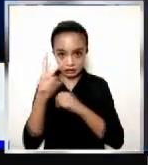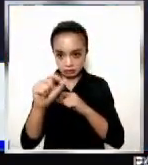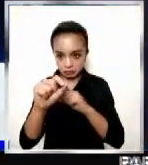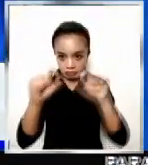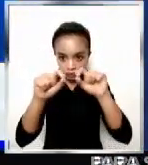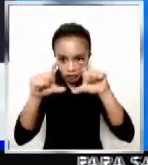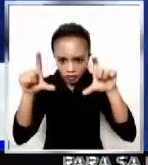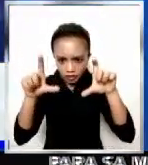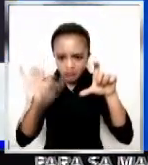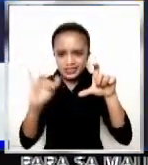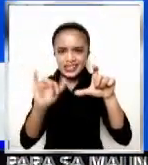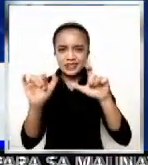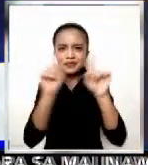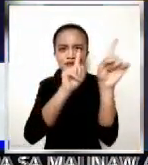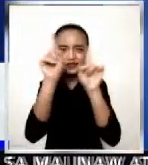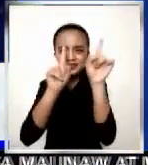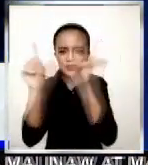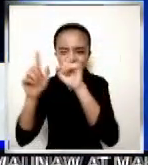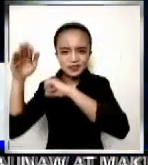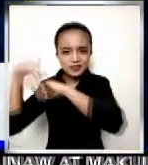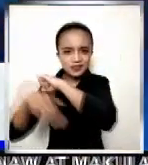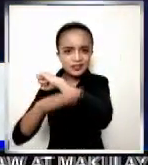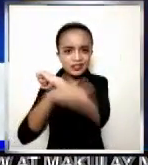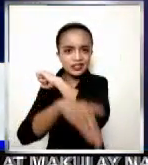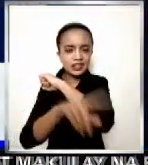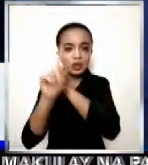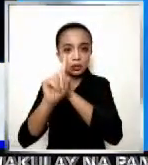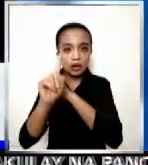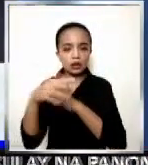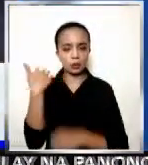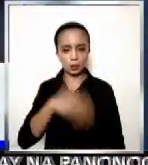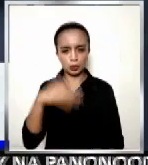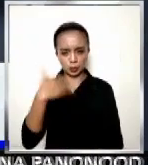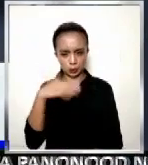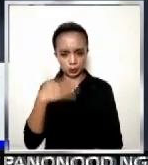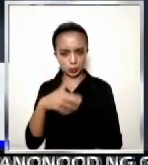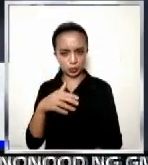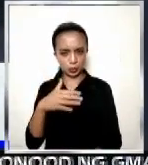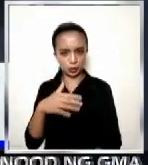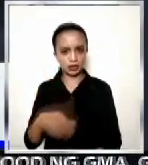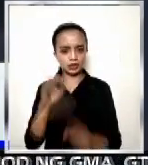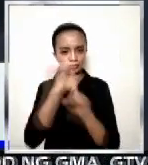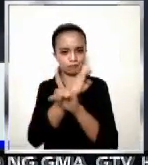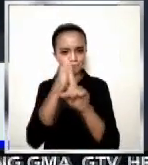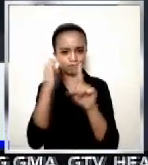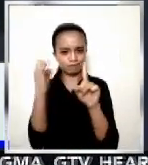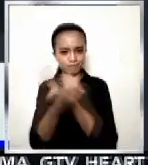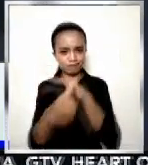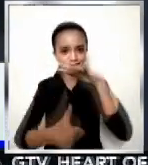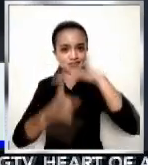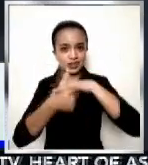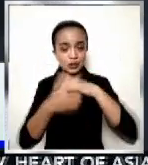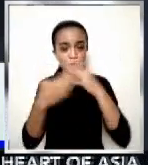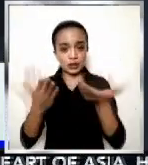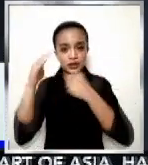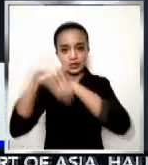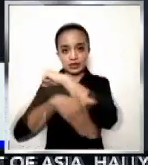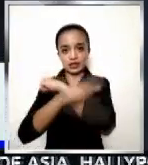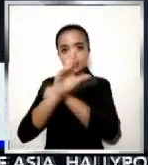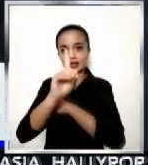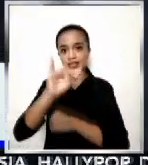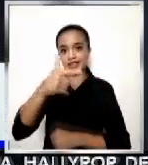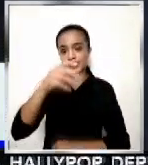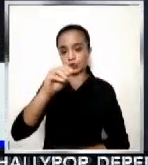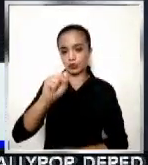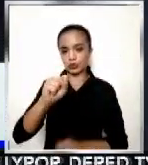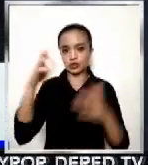sa karagatan. Ito ang nakamamanghang pasiklab ng kalikasan sa Dawis Beach sa Digo City, Davao del Sur noong Martes